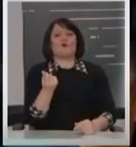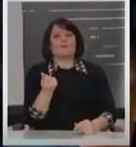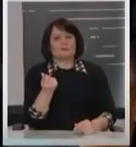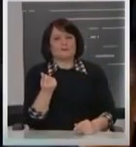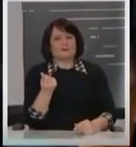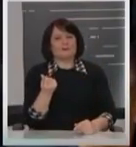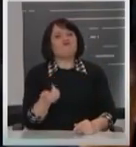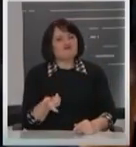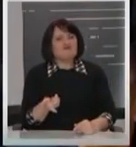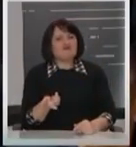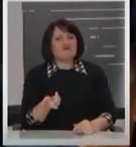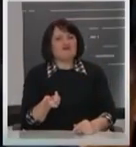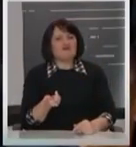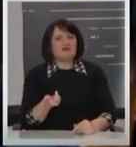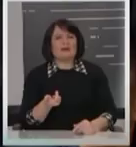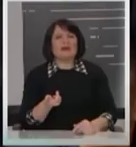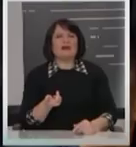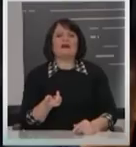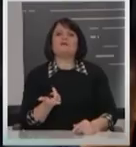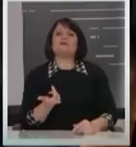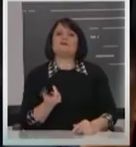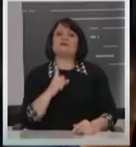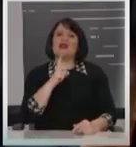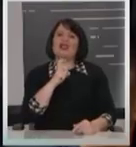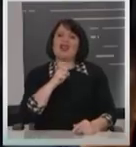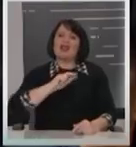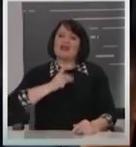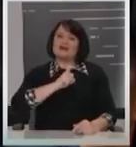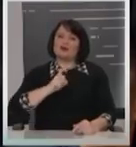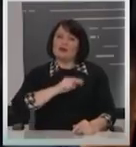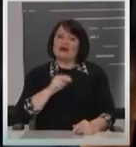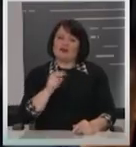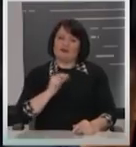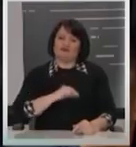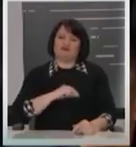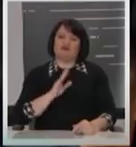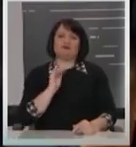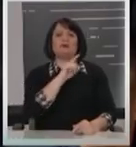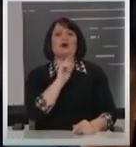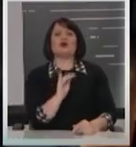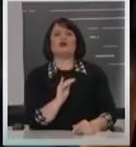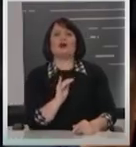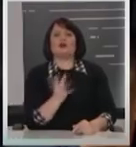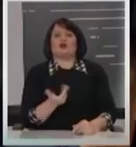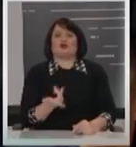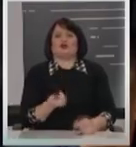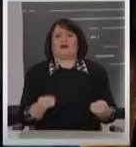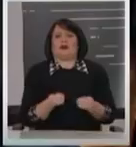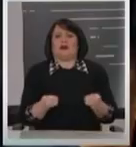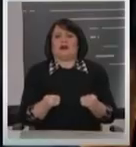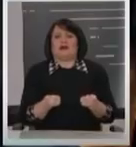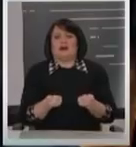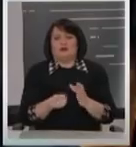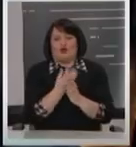συνολικά έσοδα από τις αλυσίδες τροφίμων είναι 10 δισεκατομμύρια ευρώ. Και ρωτώ, πώς είναι δυνατόν τα ίδια